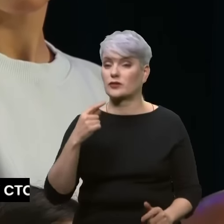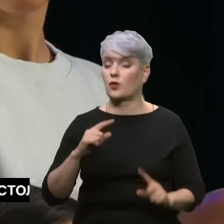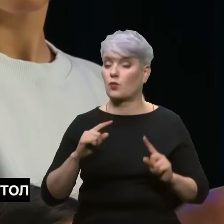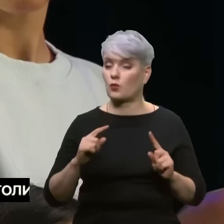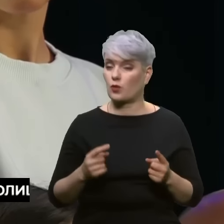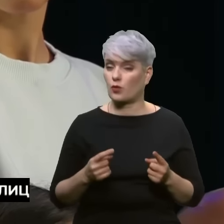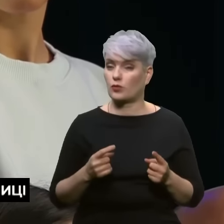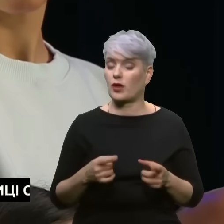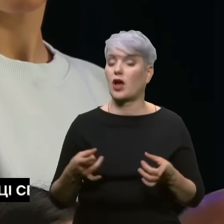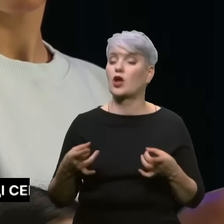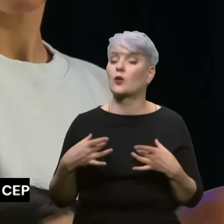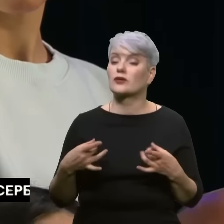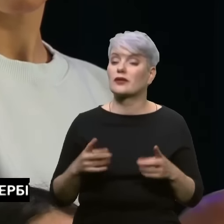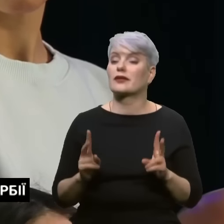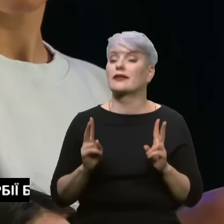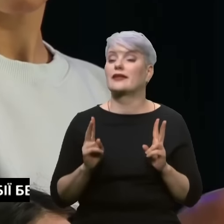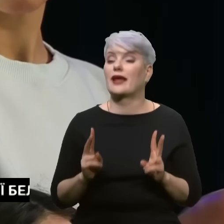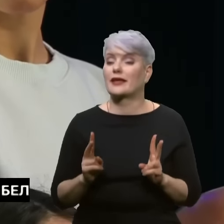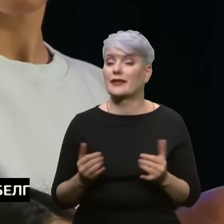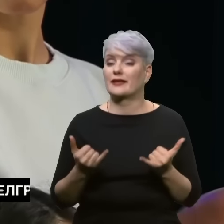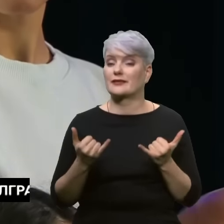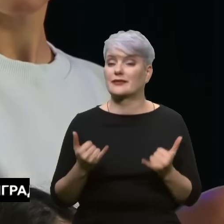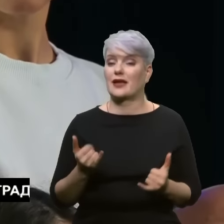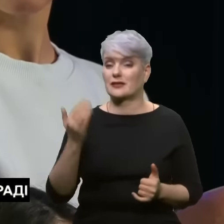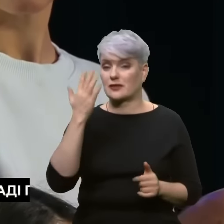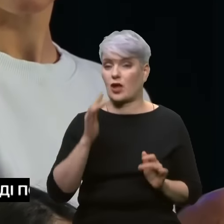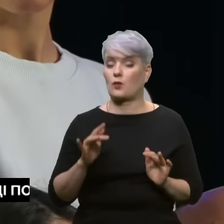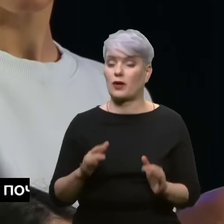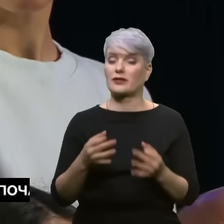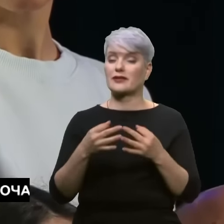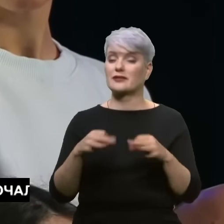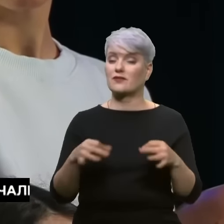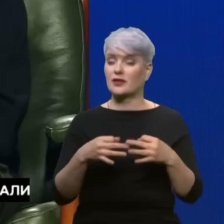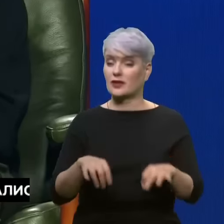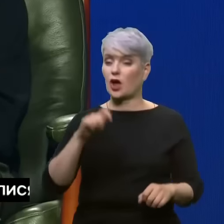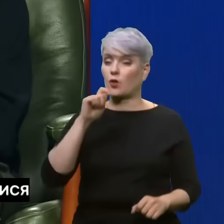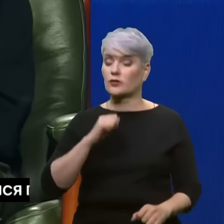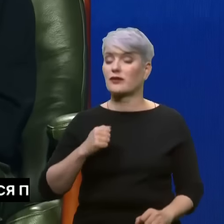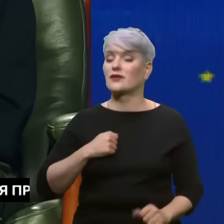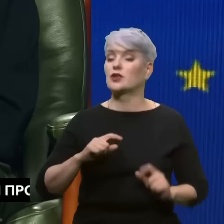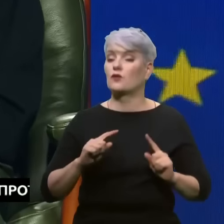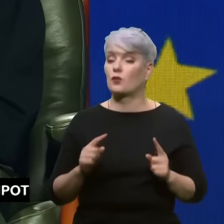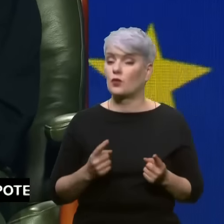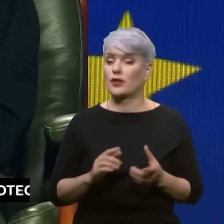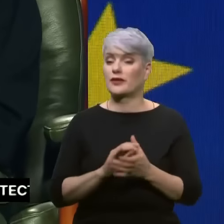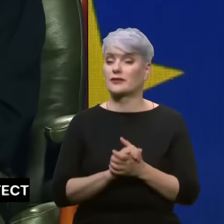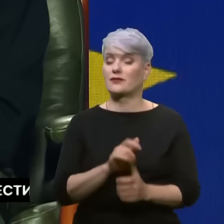далі. Розкажіть, будь ласка, які зараз механізми звільнення українських військовополонених і цивільних